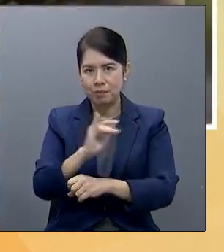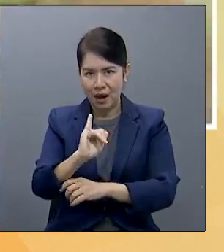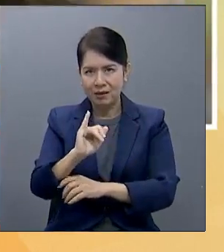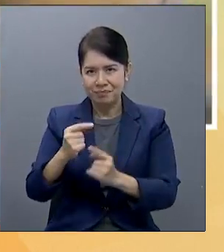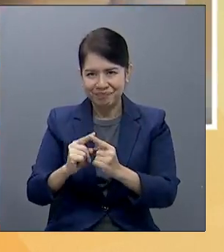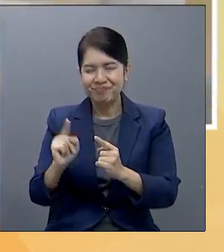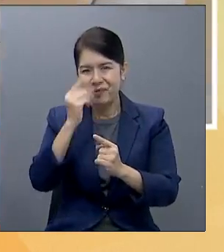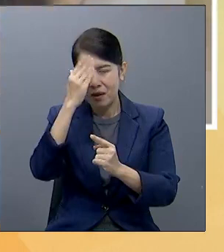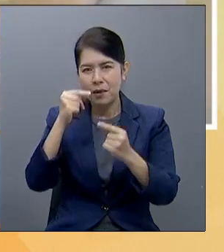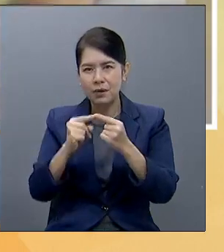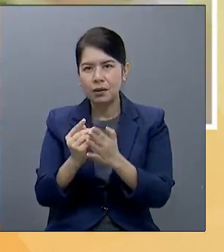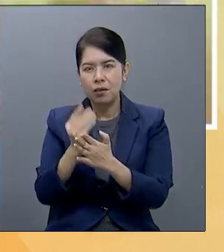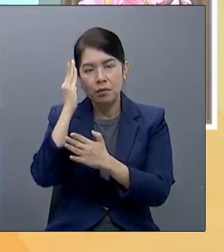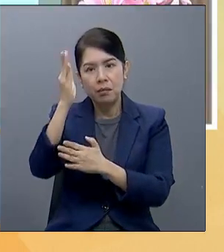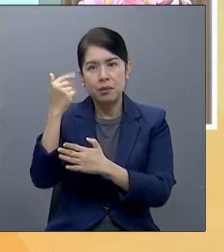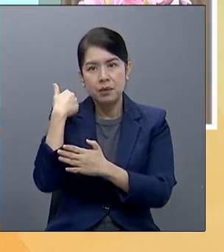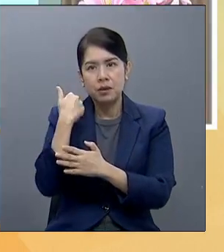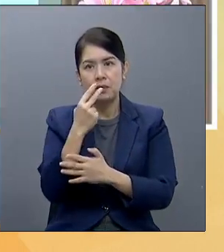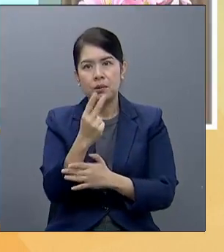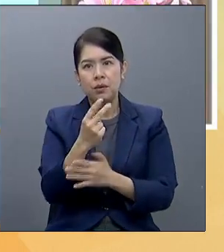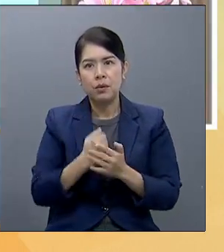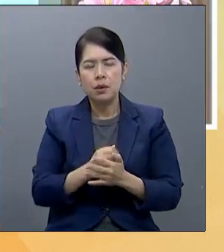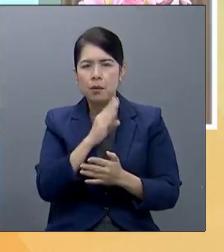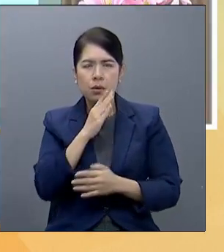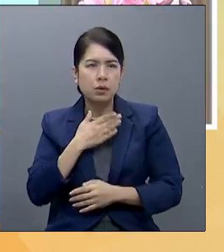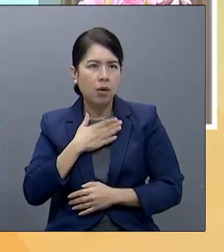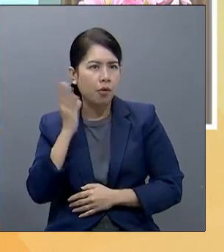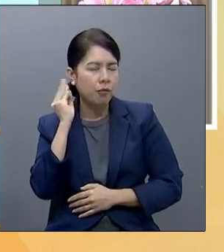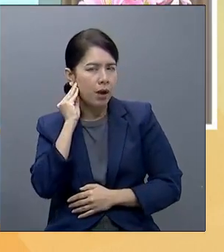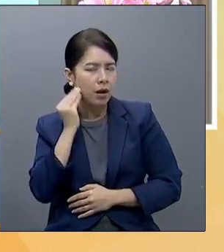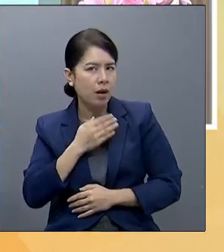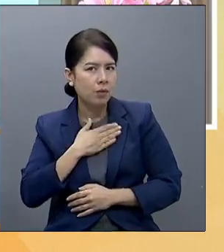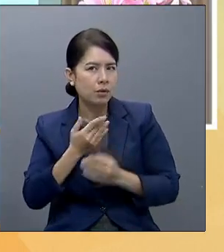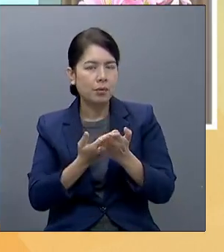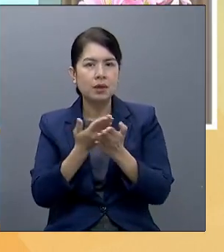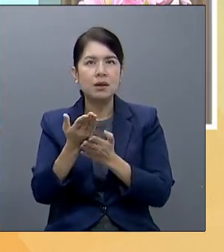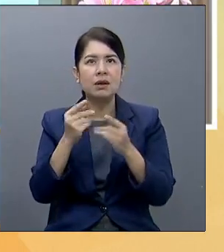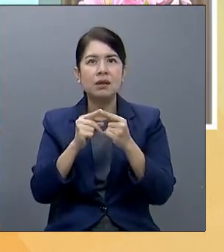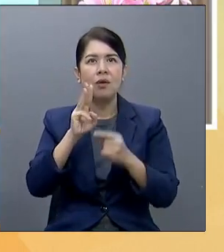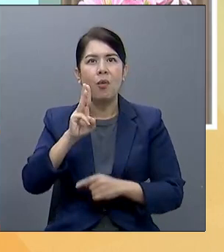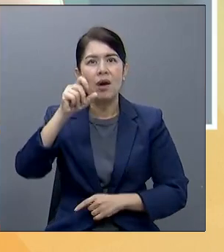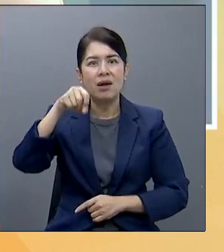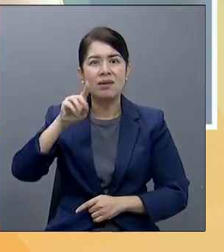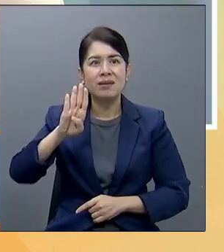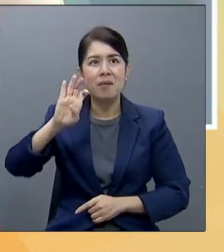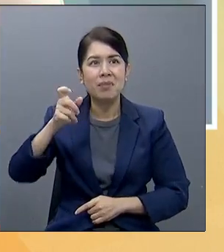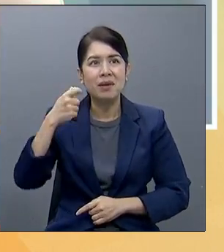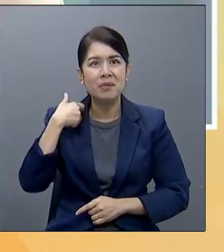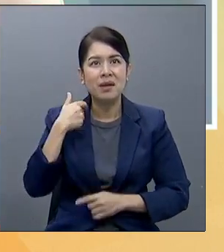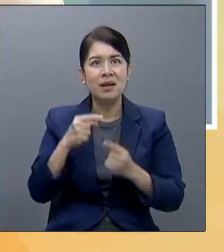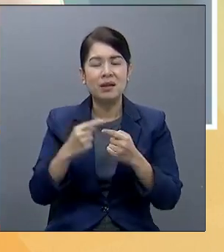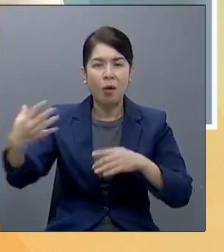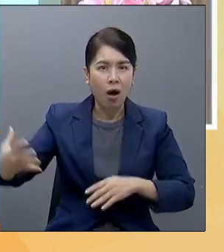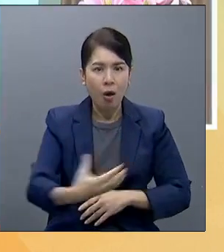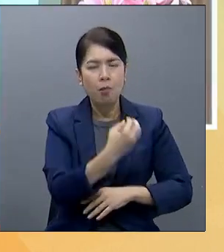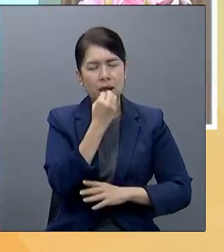ยาวครับผม เดี๋ยวไม่ใช่ฟังเสร็จแล้วไปตลาดไปซื้อวาซาบิกินสดเลย ไปกว้านทุกอย่างที่มีมา อาจ